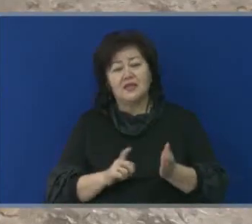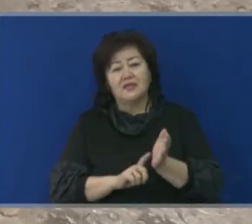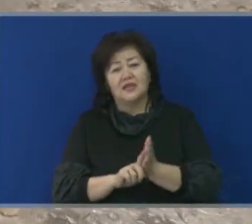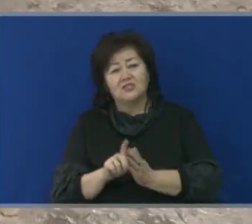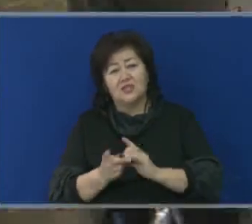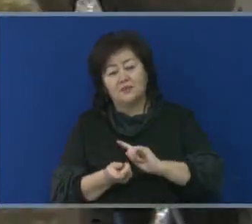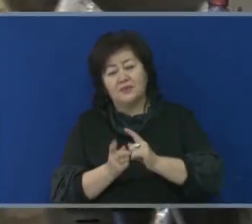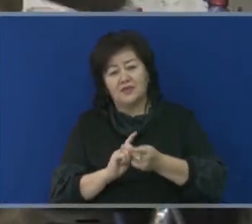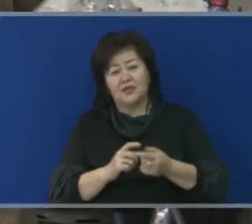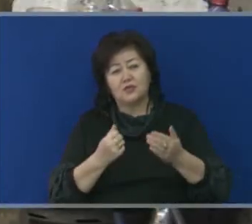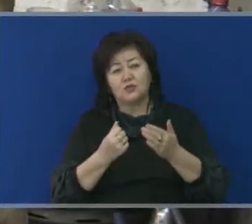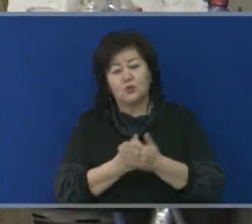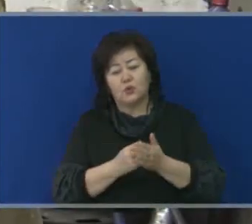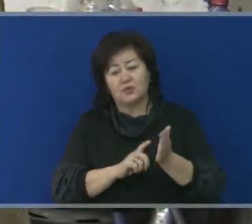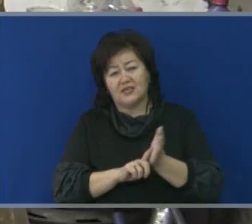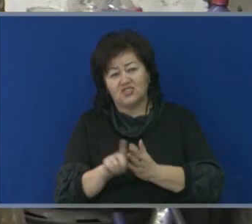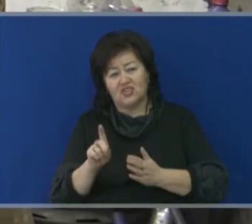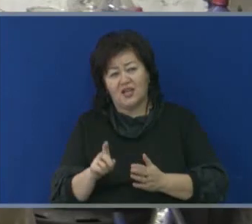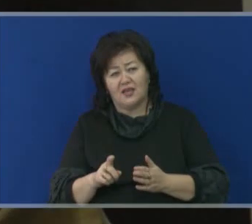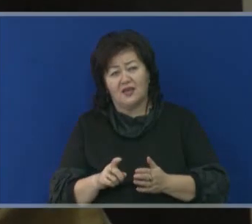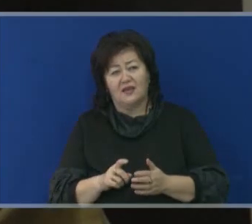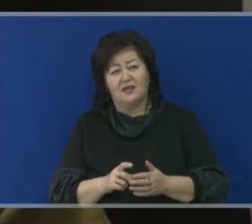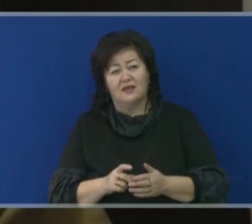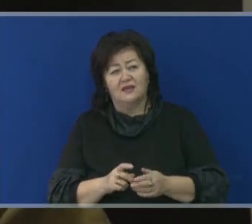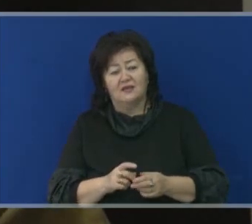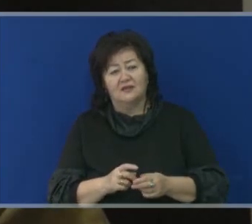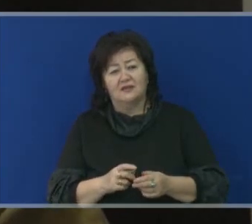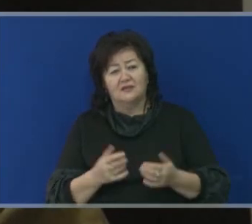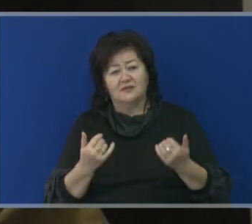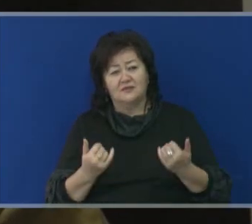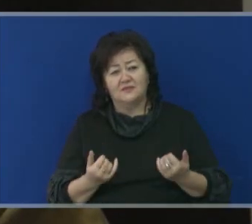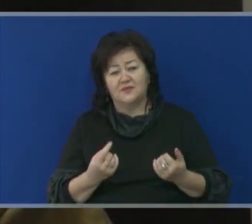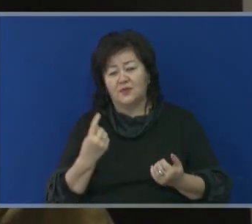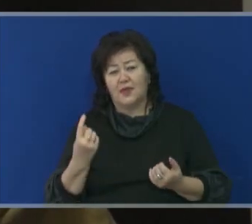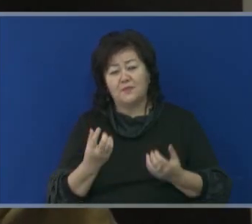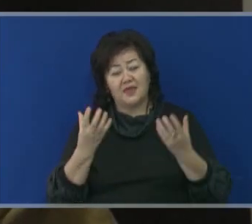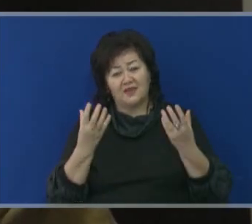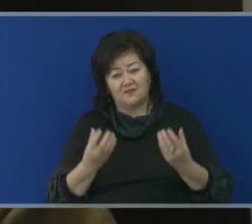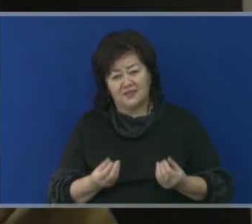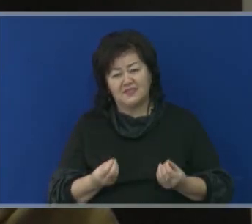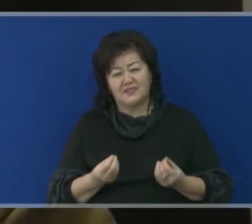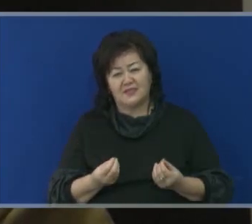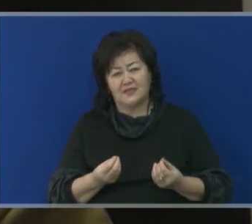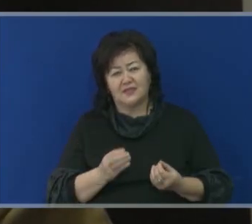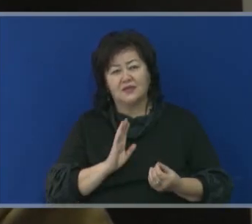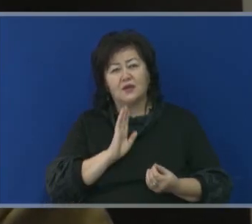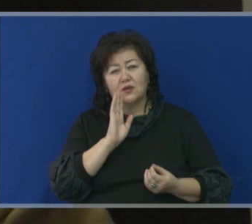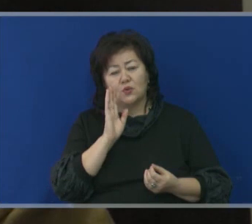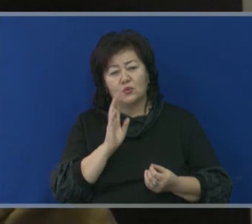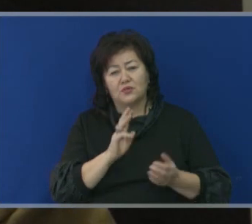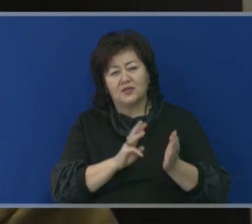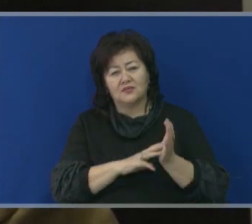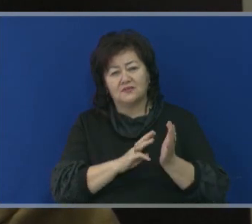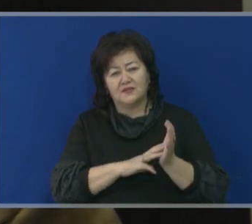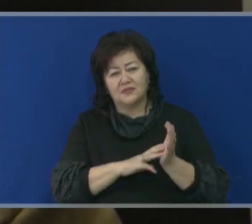гололеда. Но настоящий ажиотаж начался сегодня. Сегодня как бы первый день вот ажиотаж. С утра вот с 8, короче.